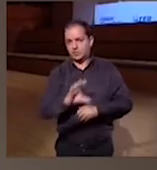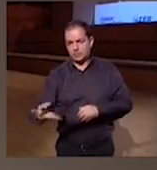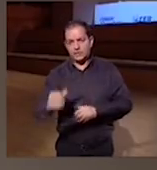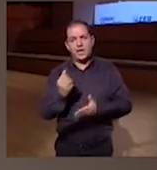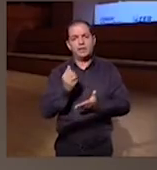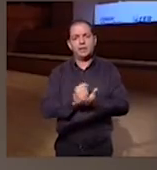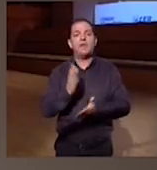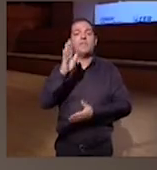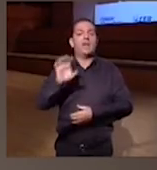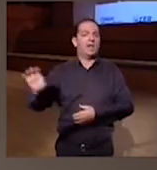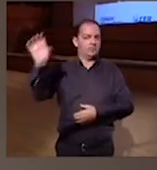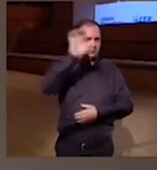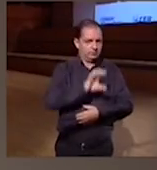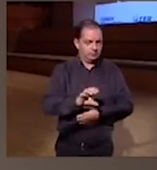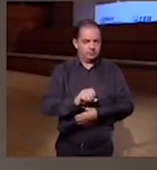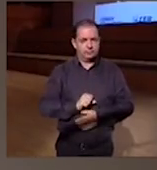και τα Βαλκάνια.